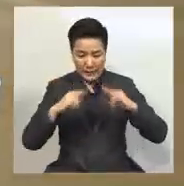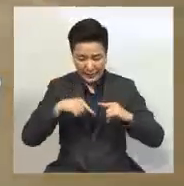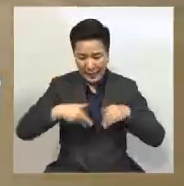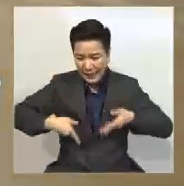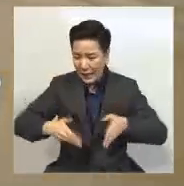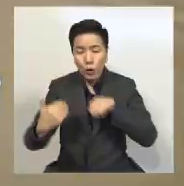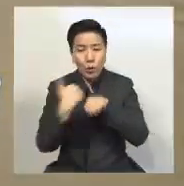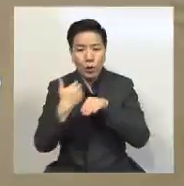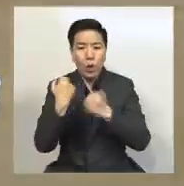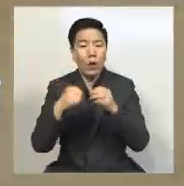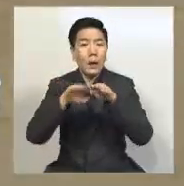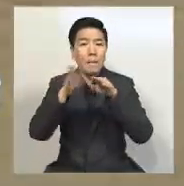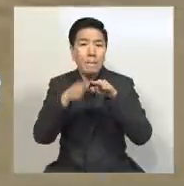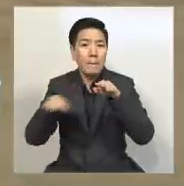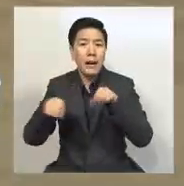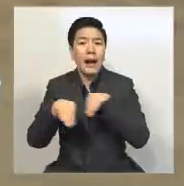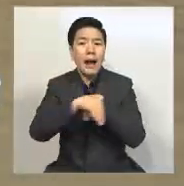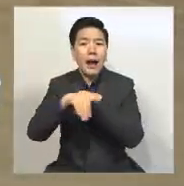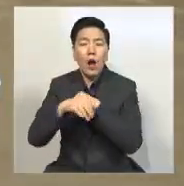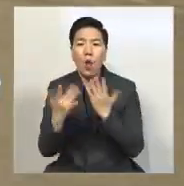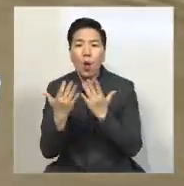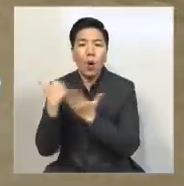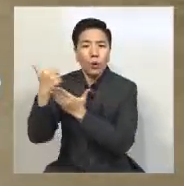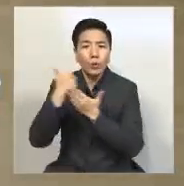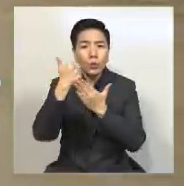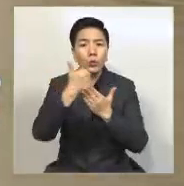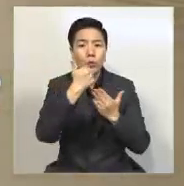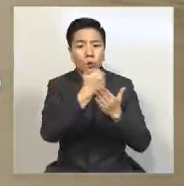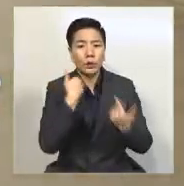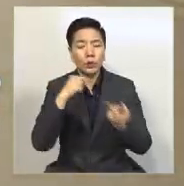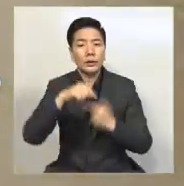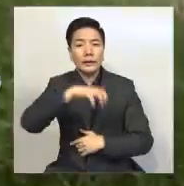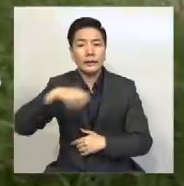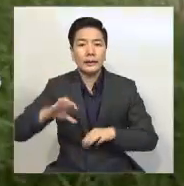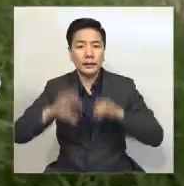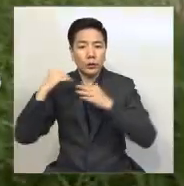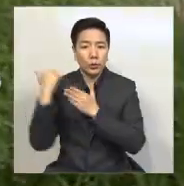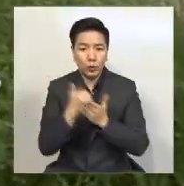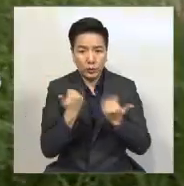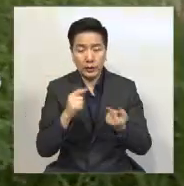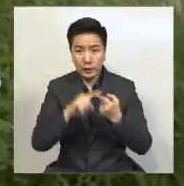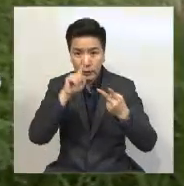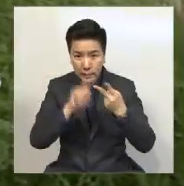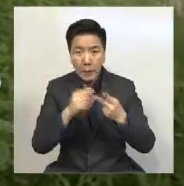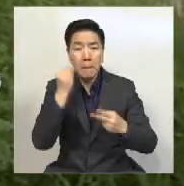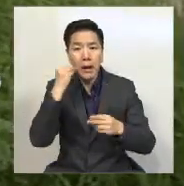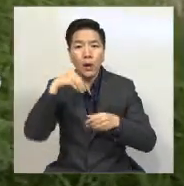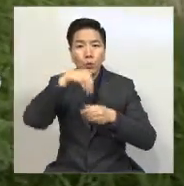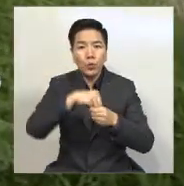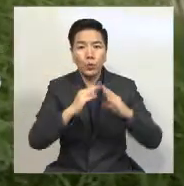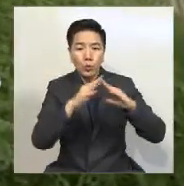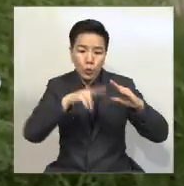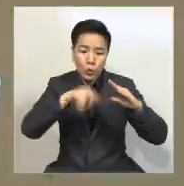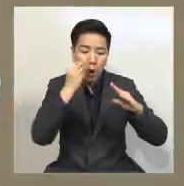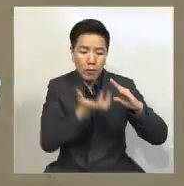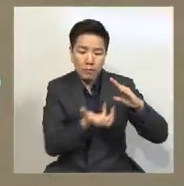งนี้แล้วก็ที่รถกระบะที่จอดอยู่ใกล้ๆเพื่อรอประสานขอความช่วยเหลือกับหน่วยราชการครับอีกส่วนหนึ่งก็ยังคงอาศัยเฝ้าทรัพย์สินซึ่ง